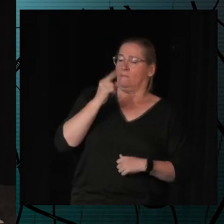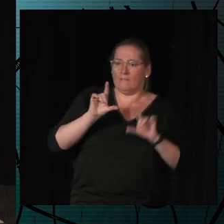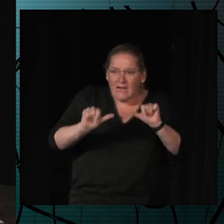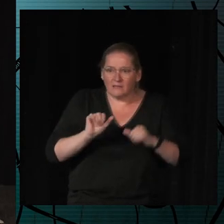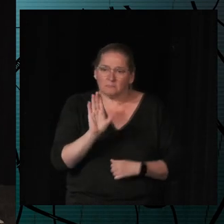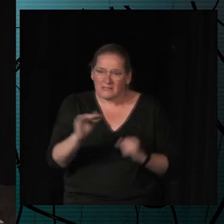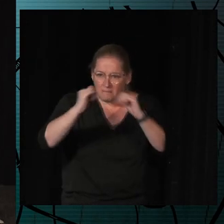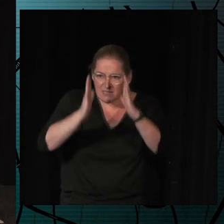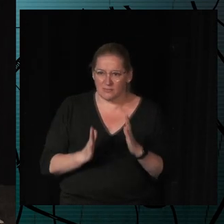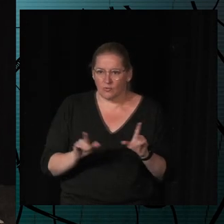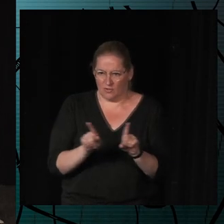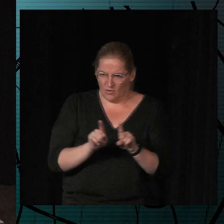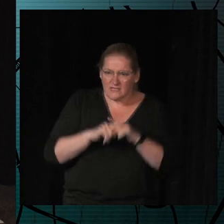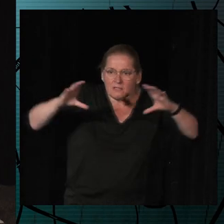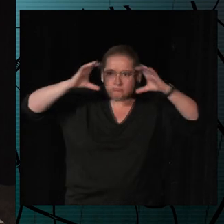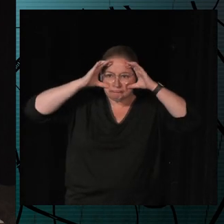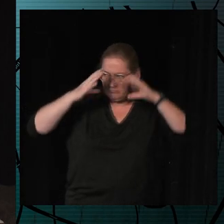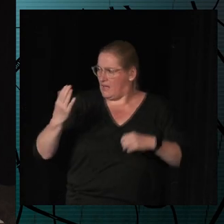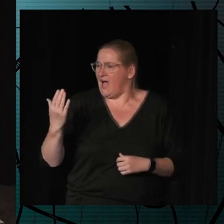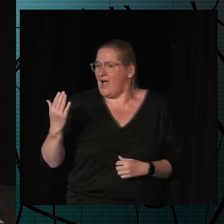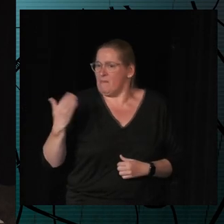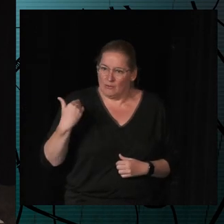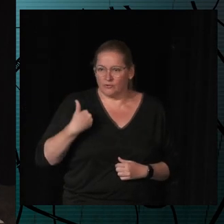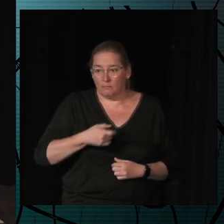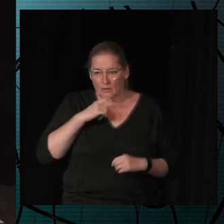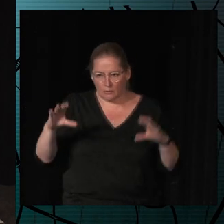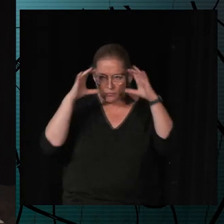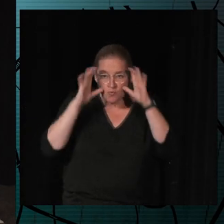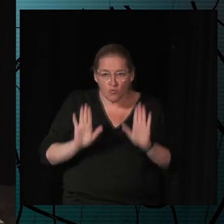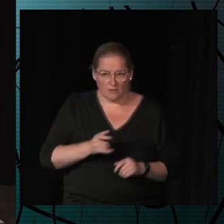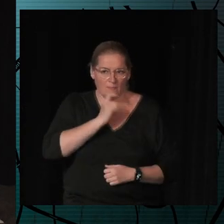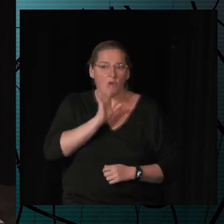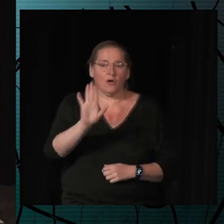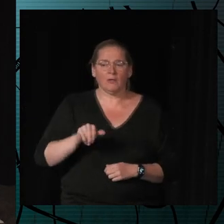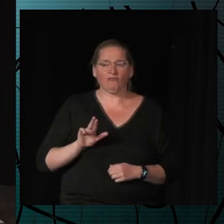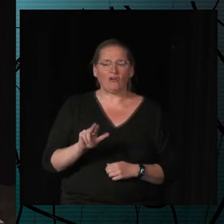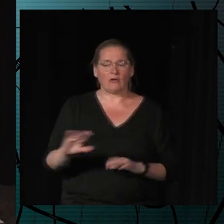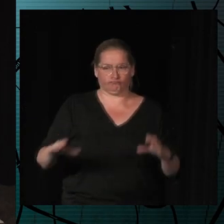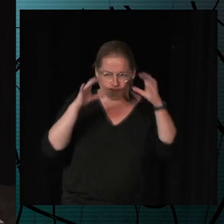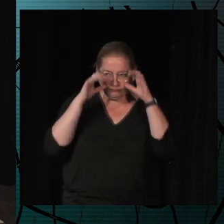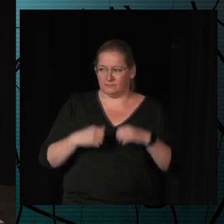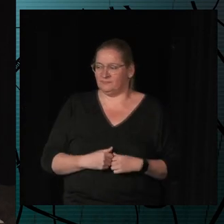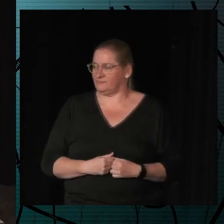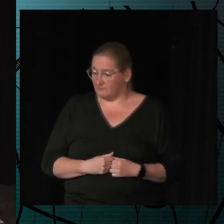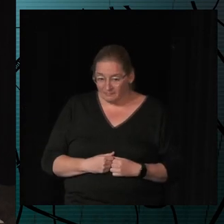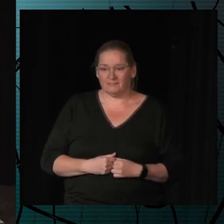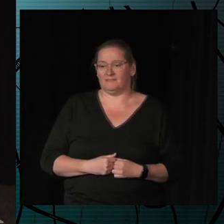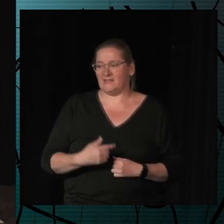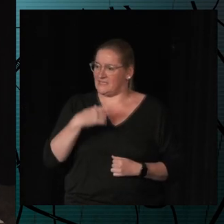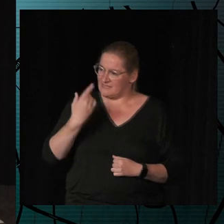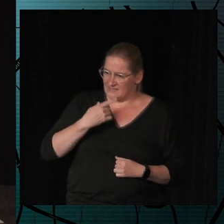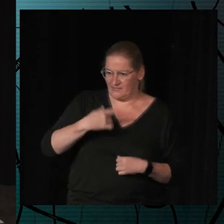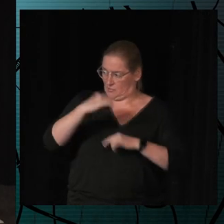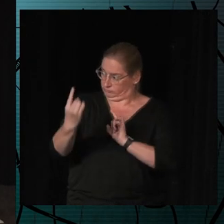crois qu' il vient de sortir en VR mais je l'ai pas encore essayé je je je donc mais j'y viendrai peut-être principalement une rencontre avec un revenant